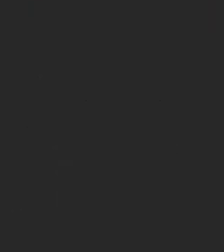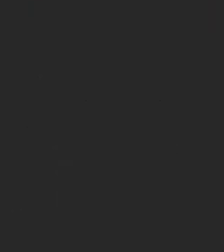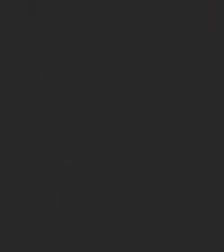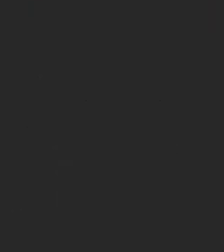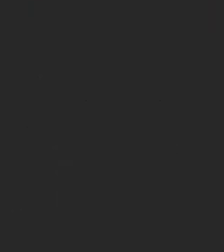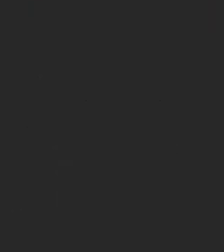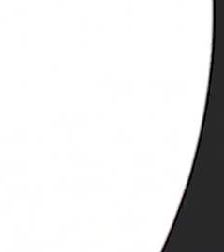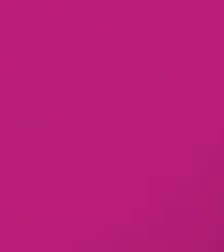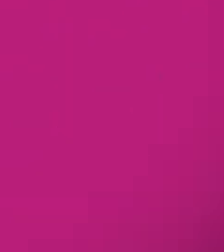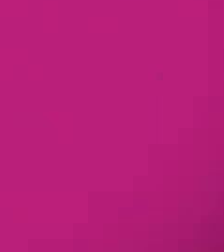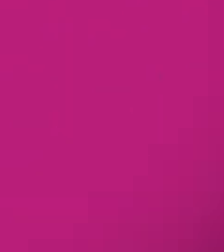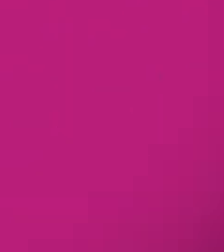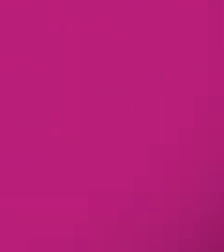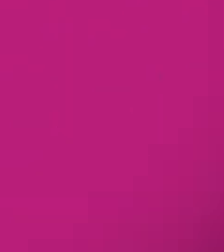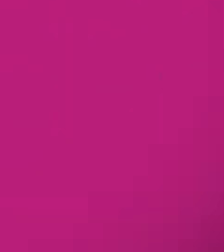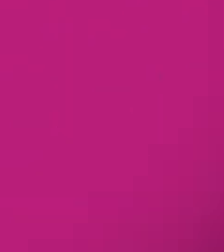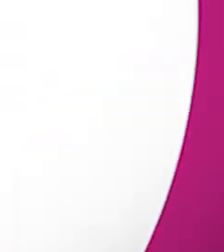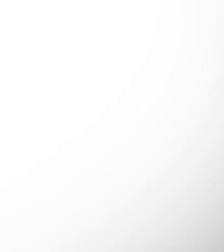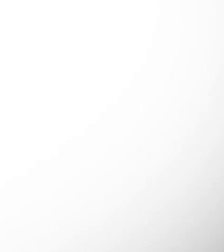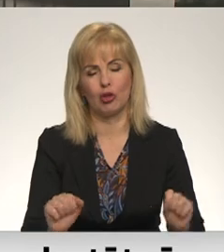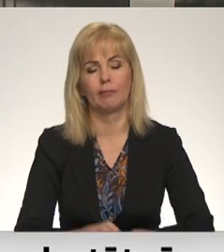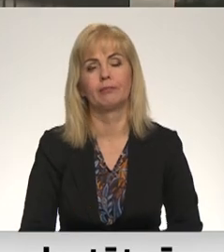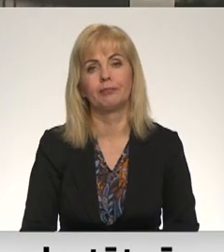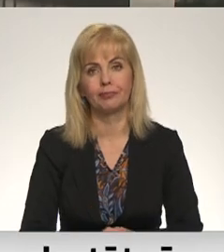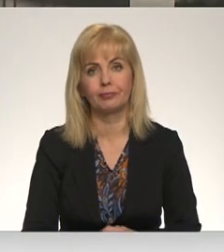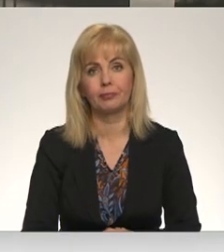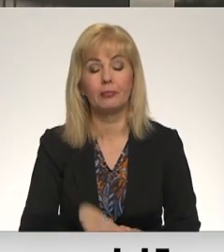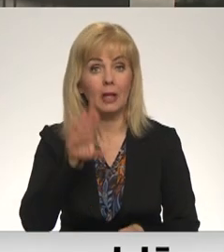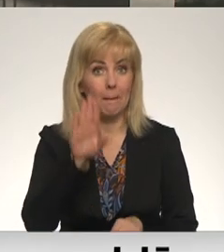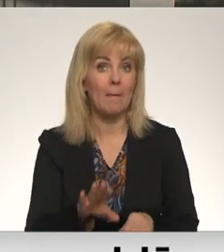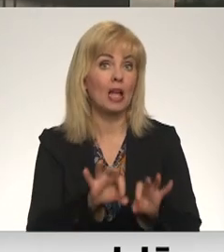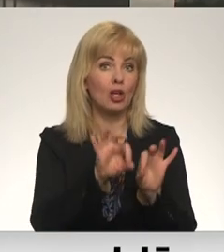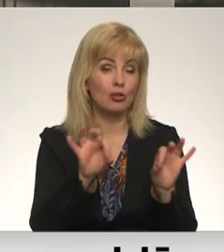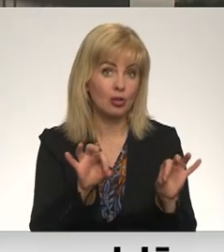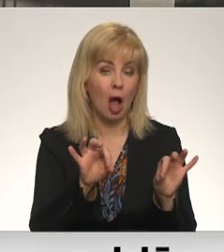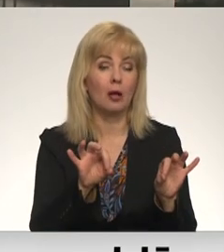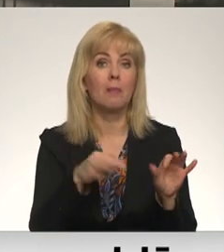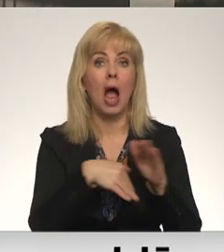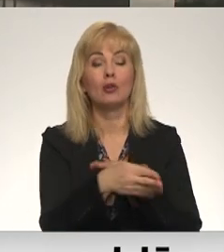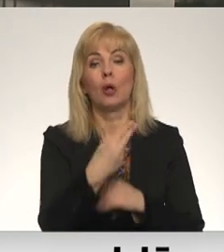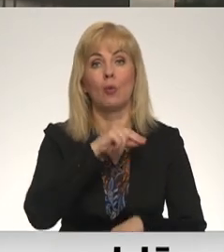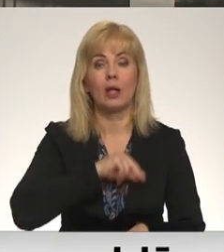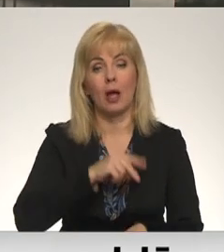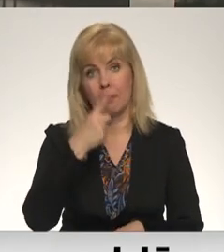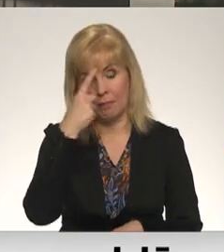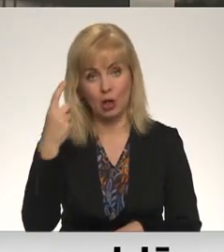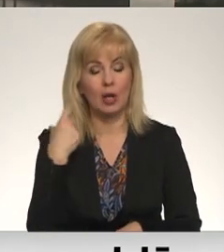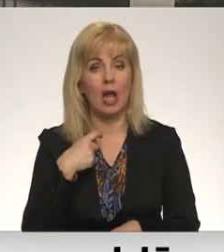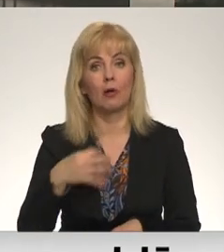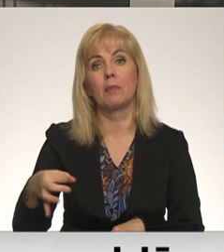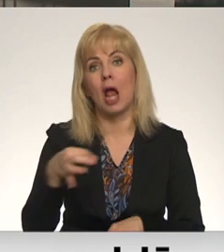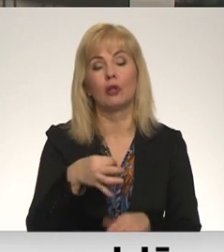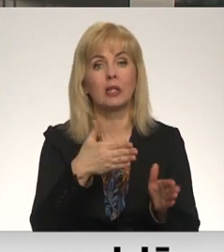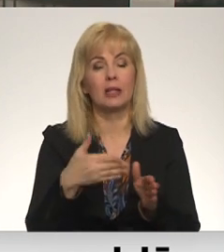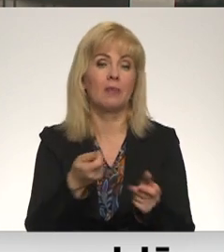Re! Viss ēters ir te! Mēneša sākumā par aiziešanu no darba paziņoja Jēkabpils reģionālās